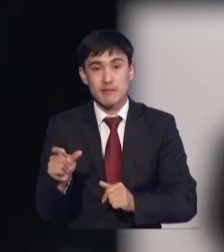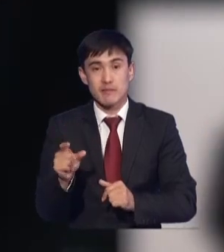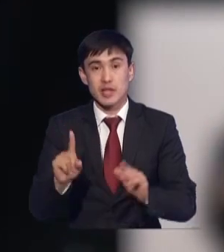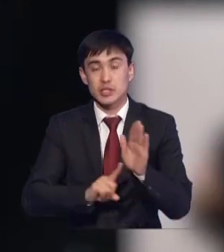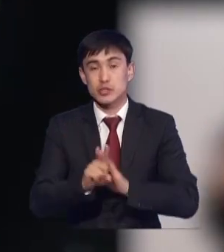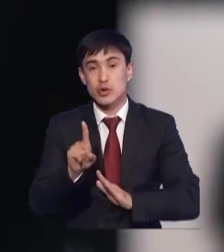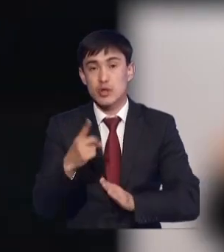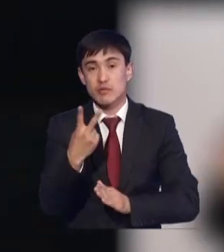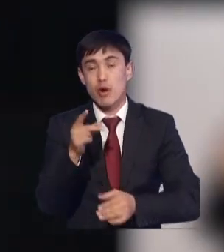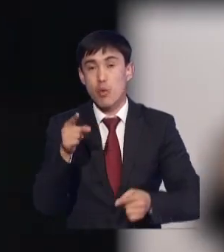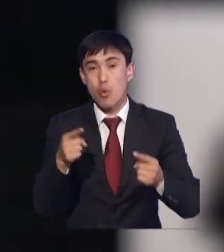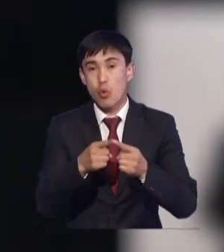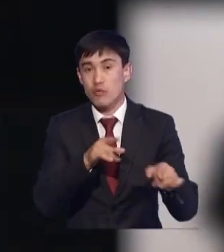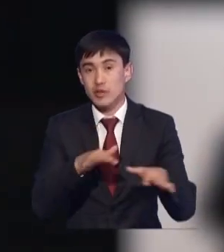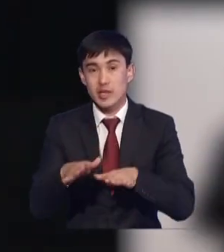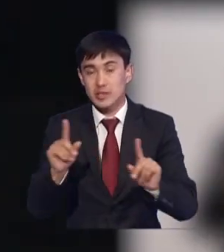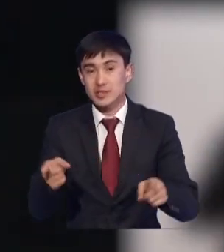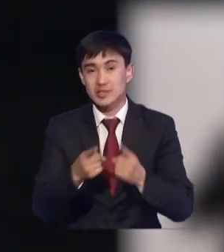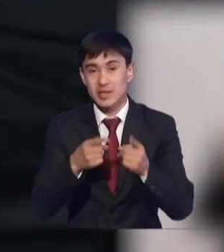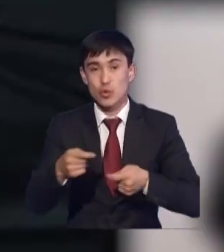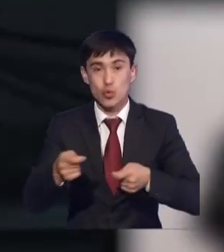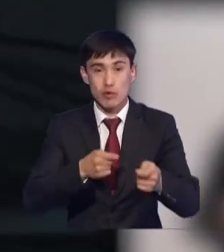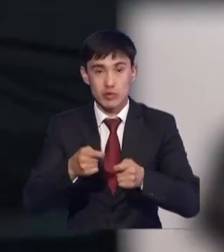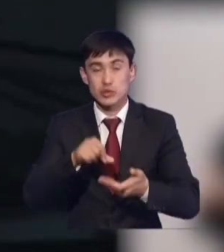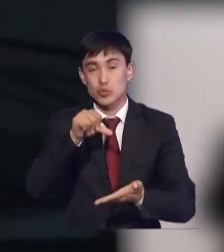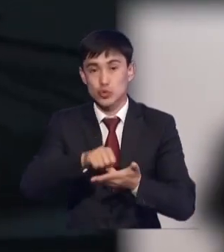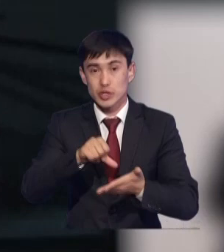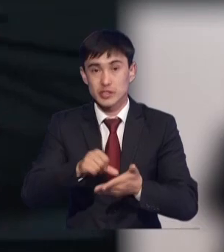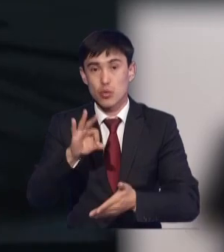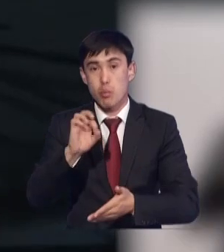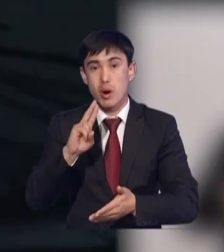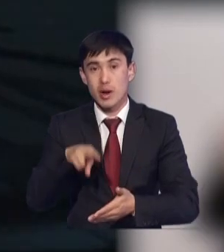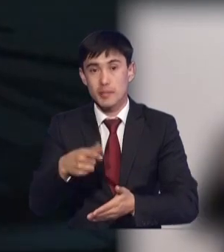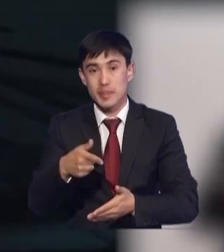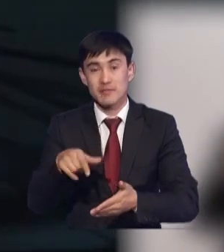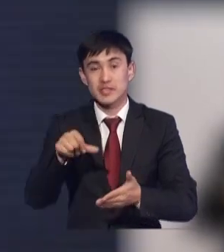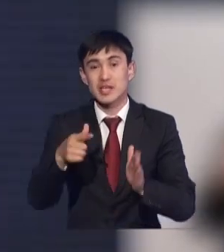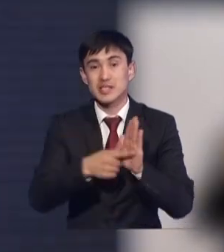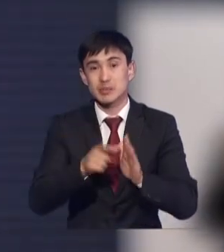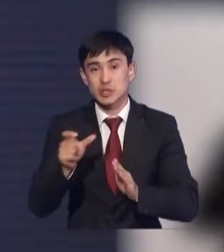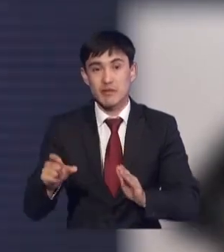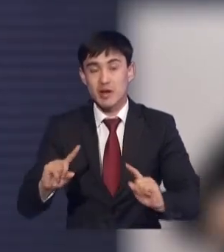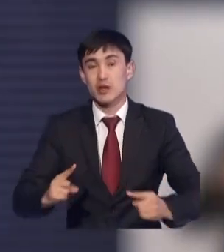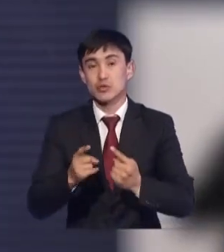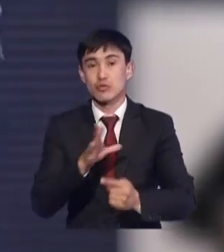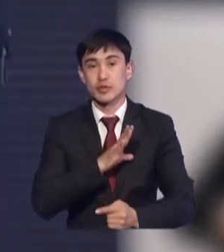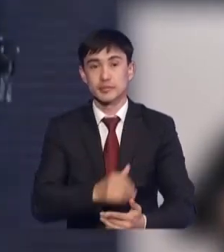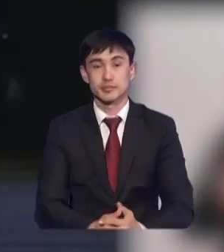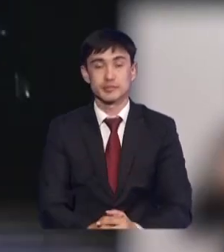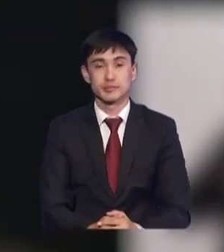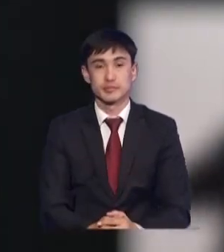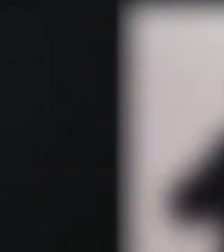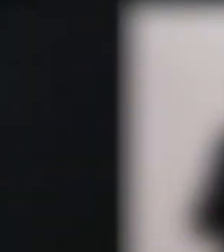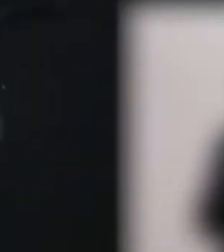возбуждено два уголовных дела за создание руководства и участие в ОПГ все семь членов преступной группы арестованы Лаура